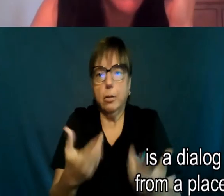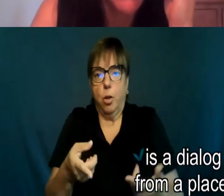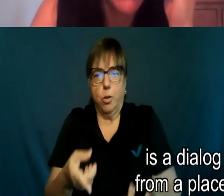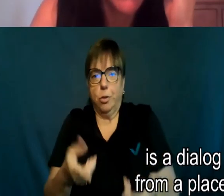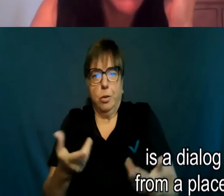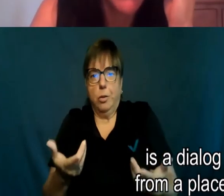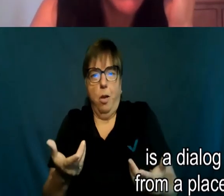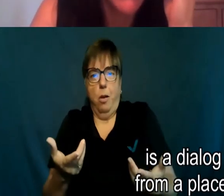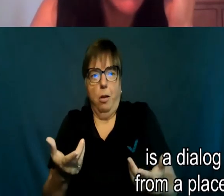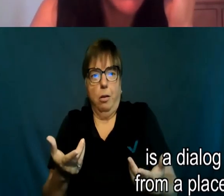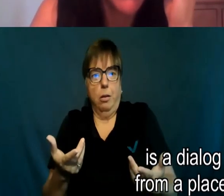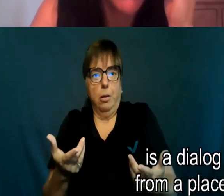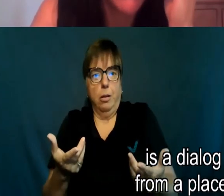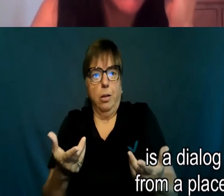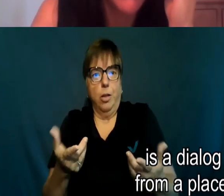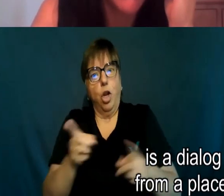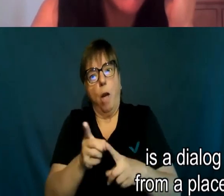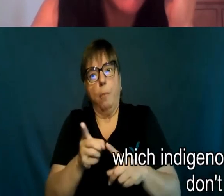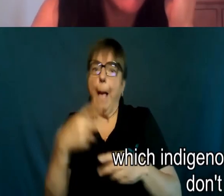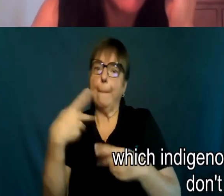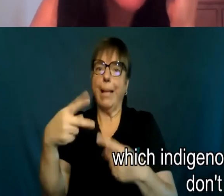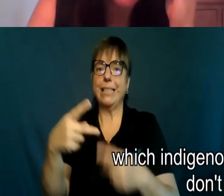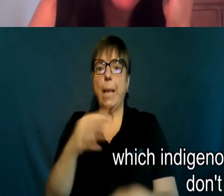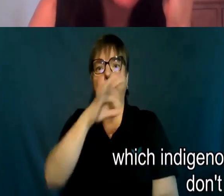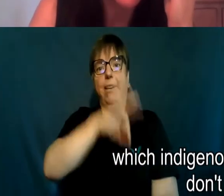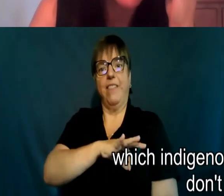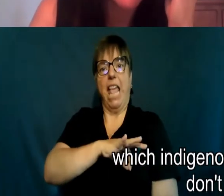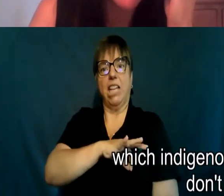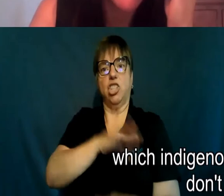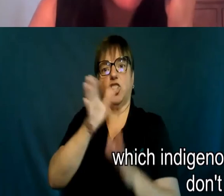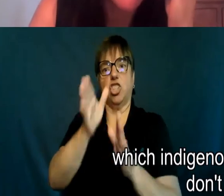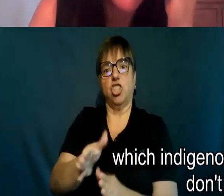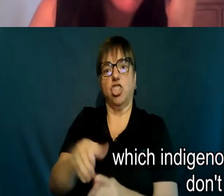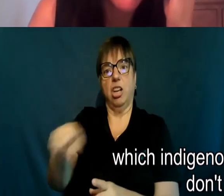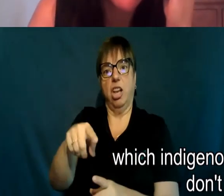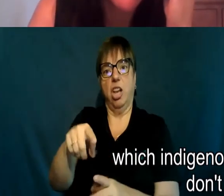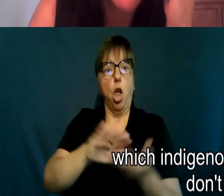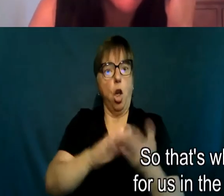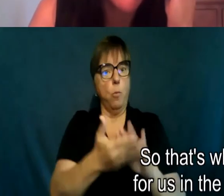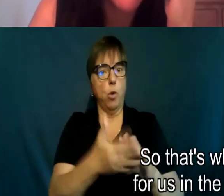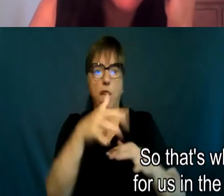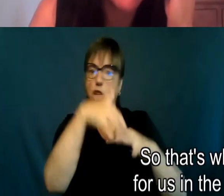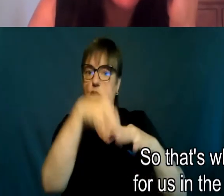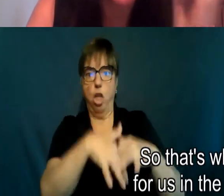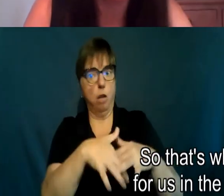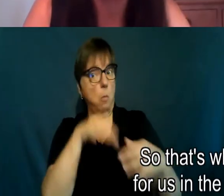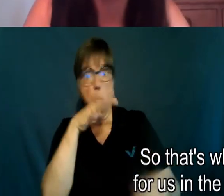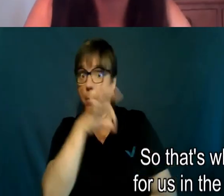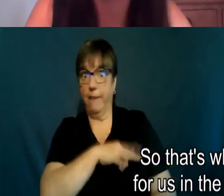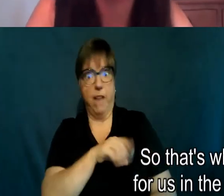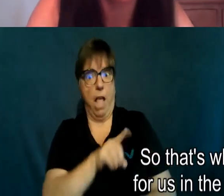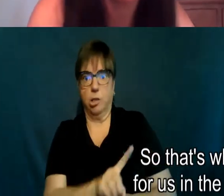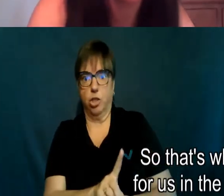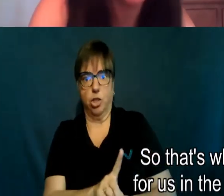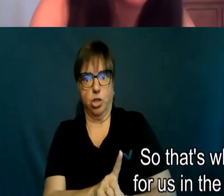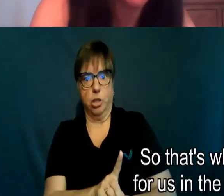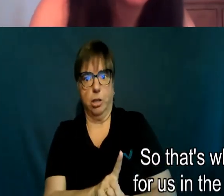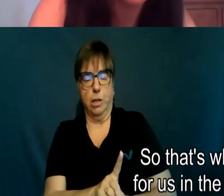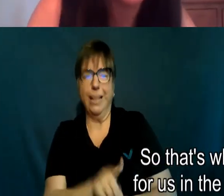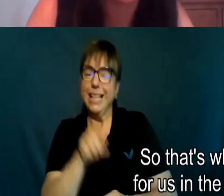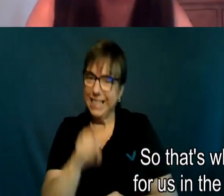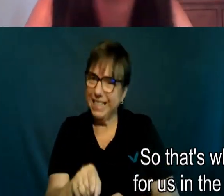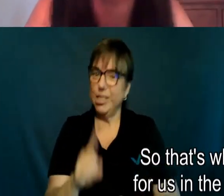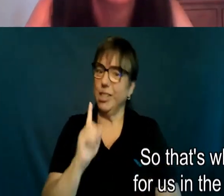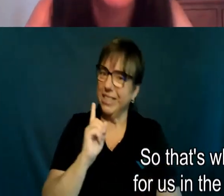privilégier ce que les communautés autochtones ne sont pas. Alors, c'est ça qui est difficile